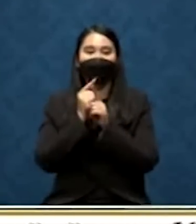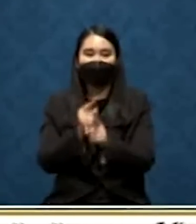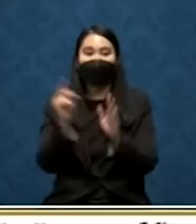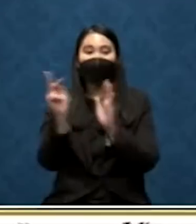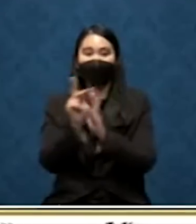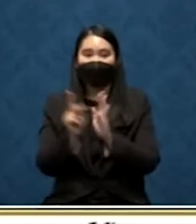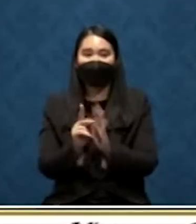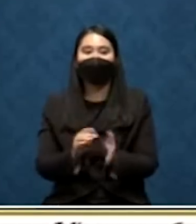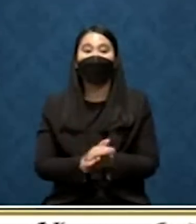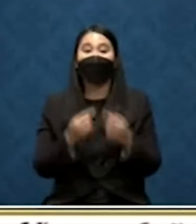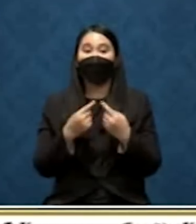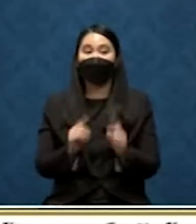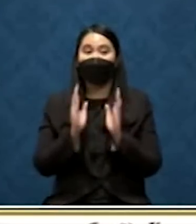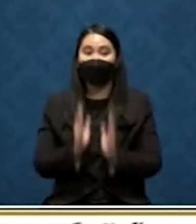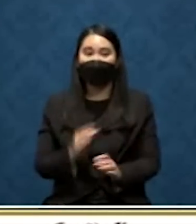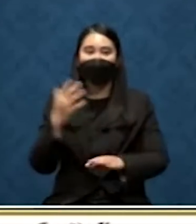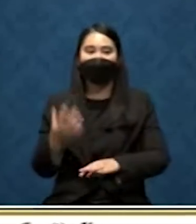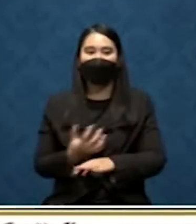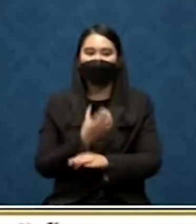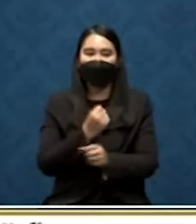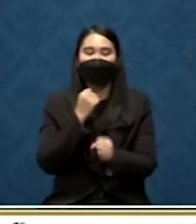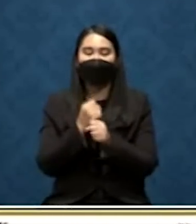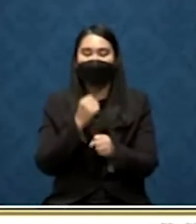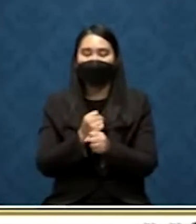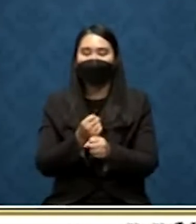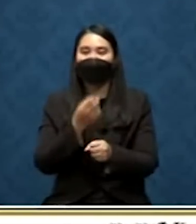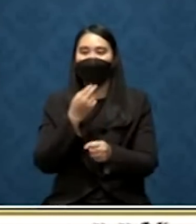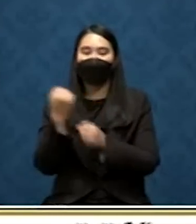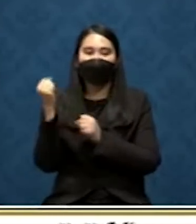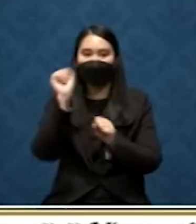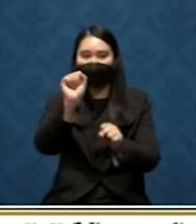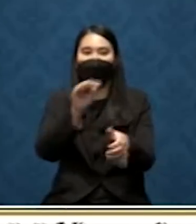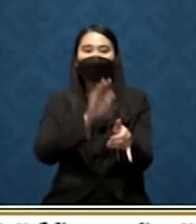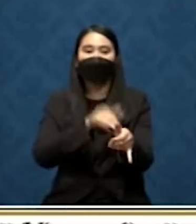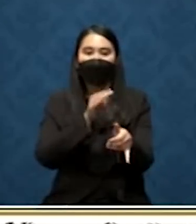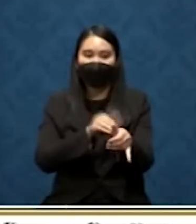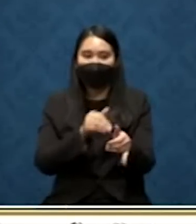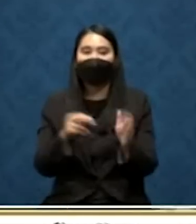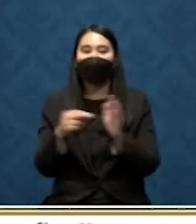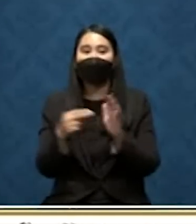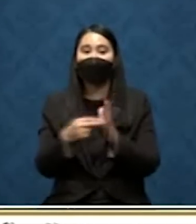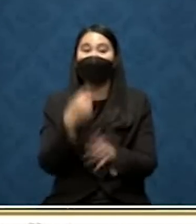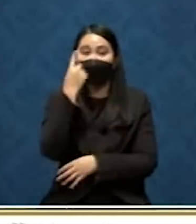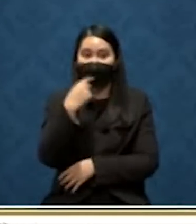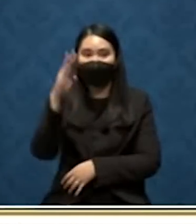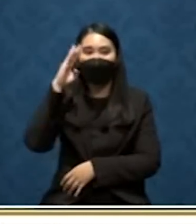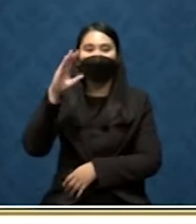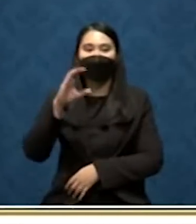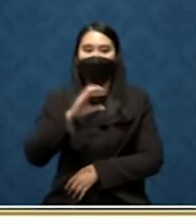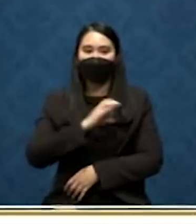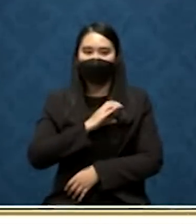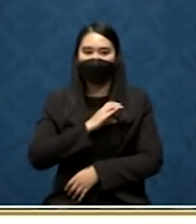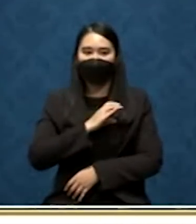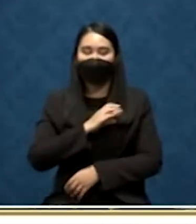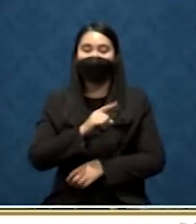องฆะดีแต่ผู้ที่มีอำนาจออกหมายเรีกเพื่อมารบทราบของหาต้องเป็นตำรวจผู้